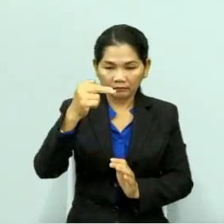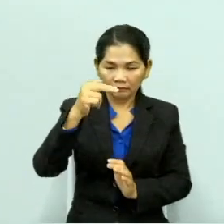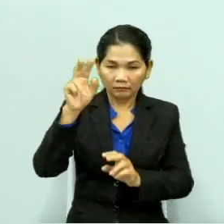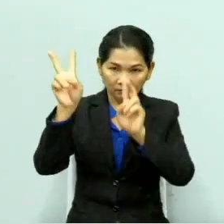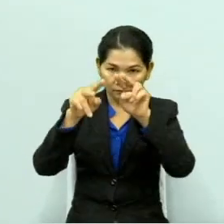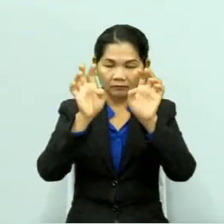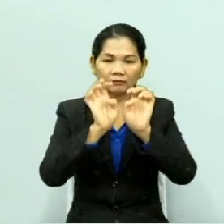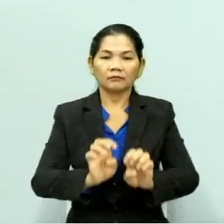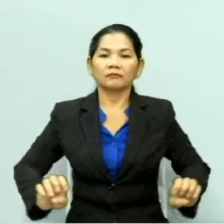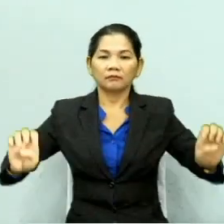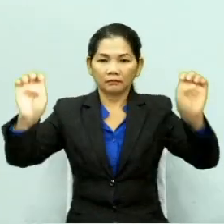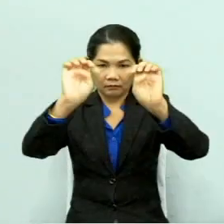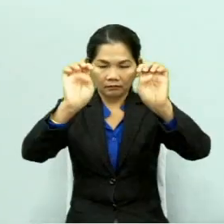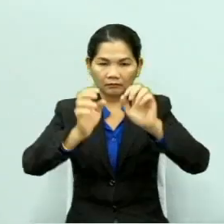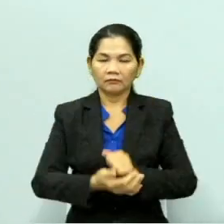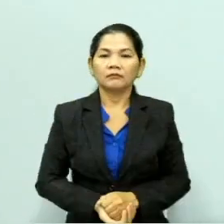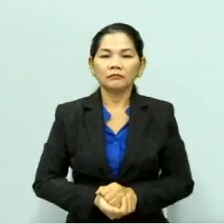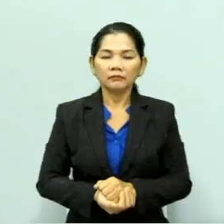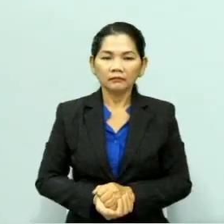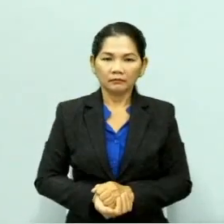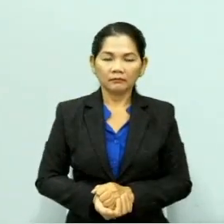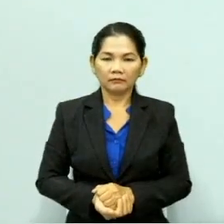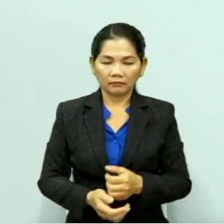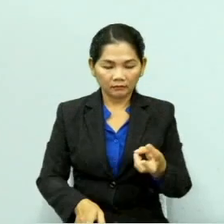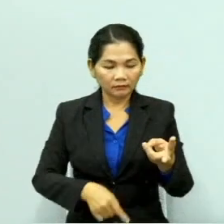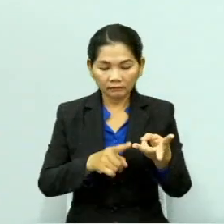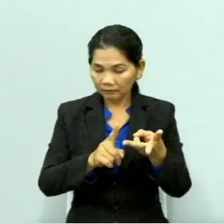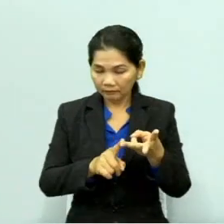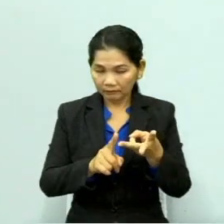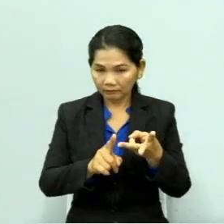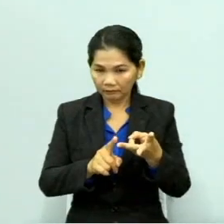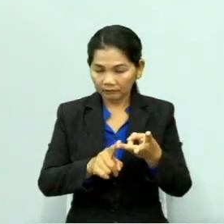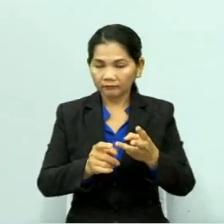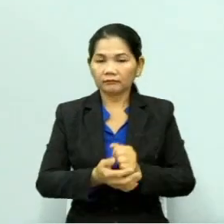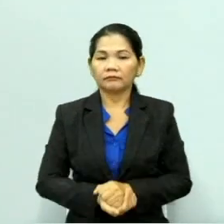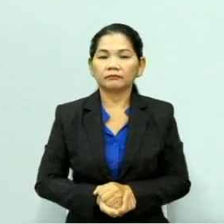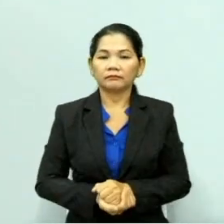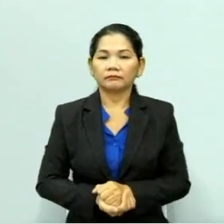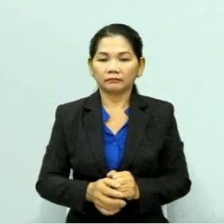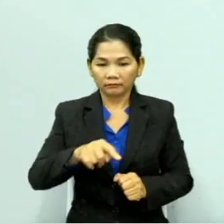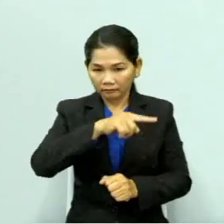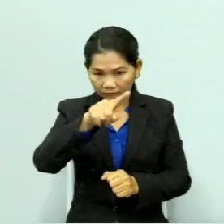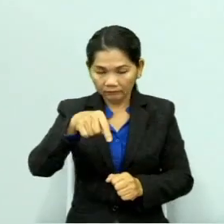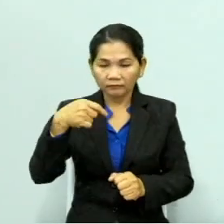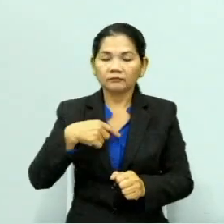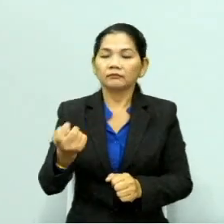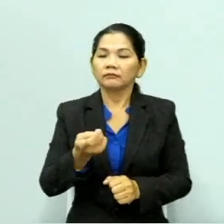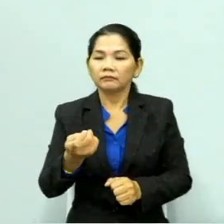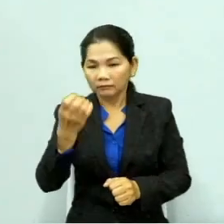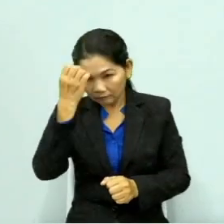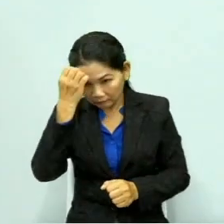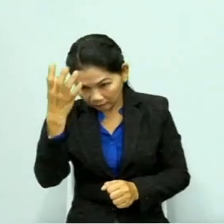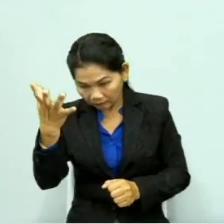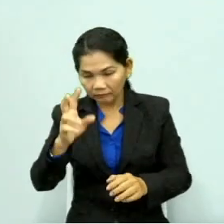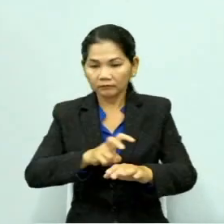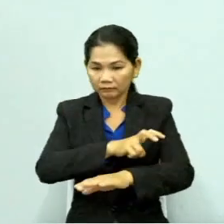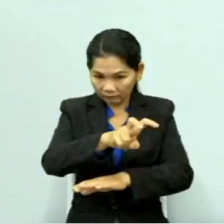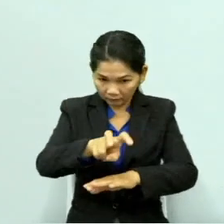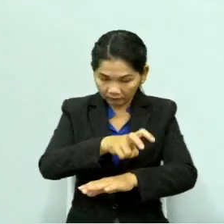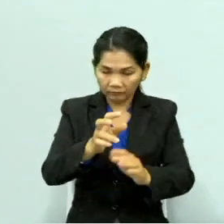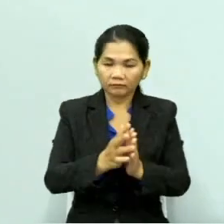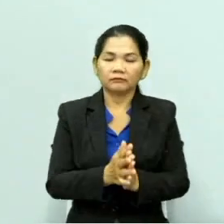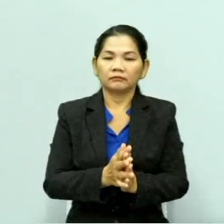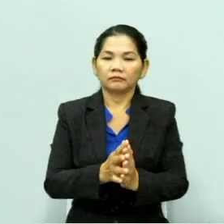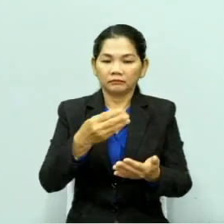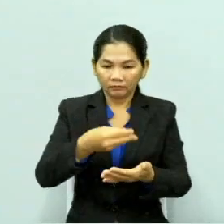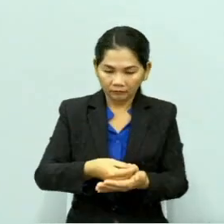chó thoa mà chiệt nè con chà xâm rắp xâm nô tí bấy cứ chà ta dương trời thuộc đường đất đàm bay thay rẻ xá chà xâm bạch